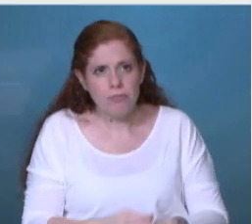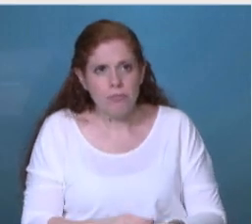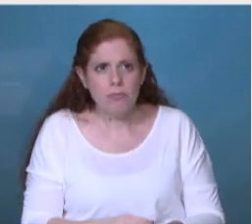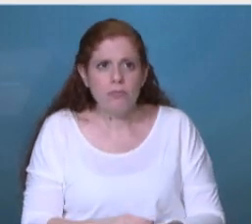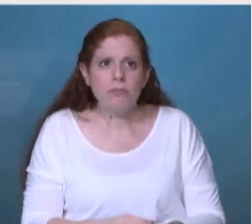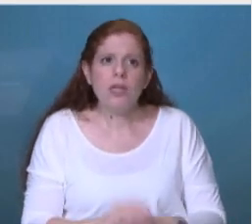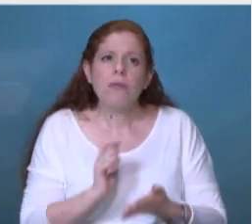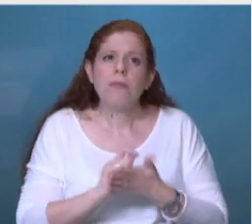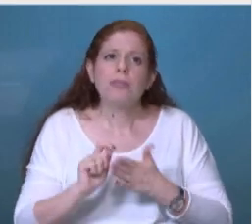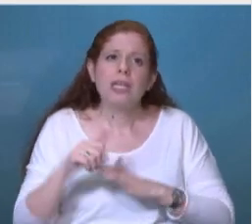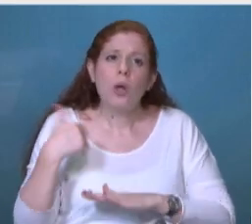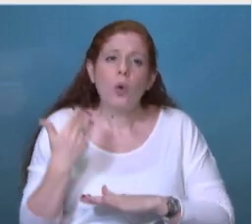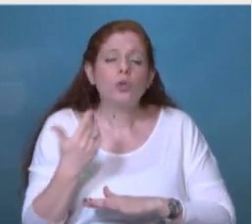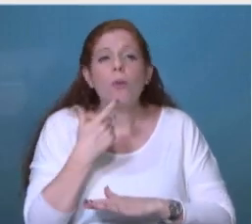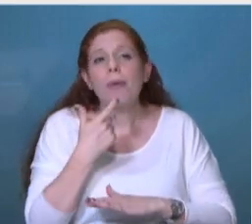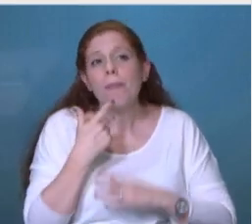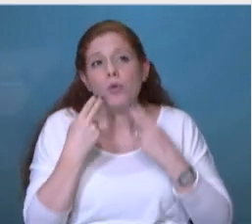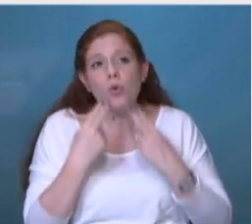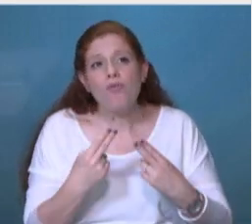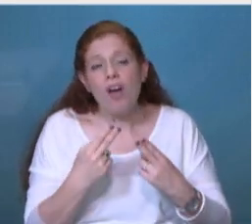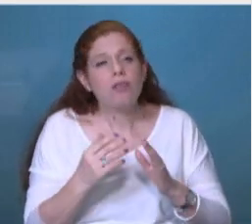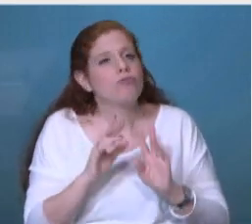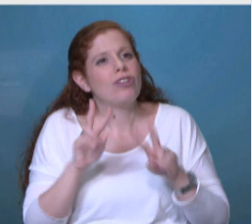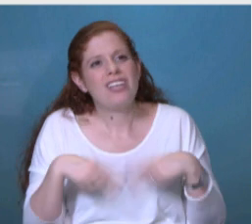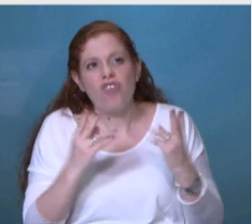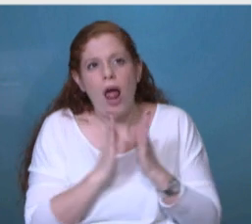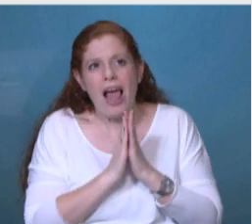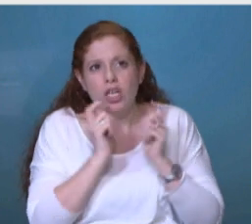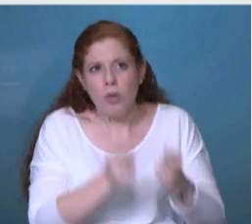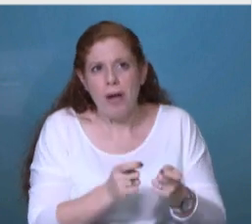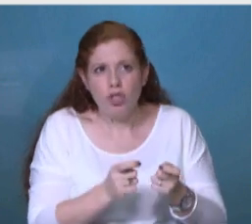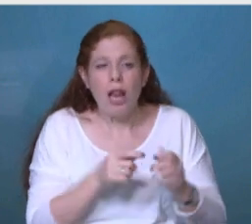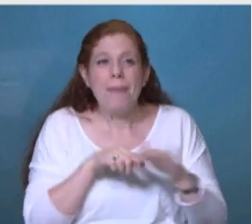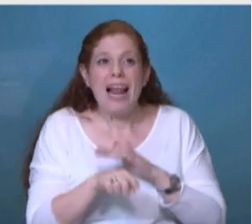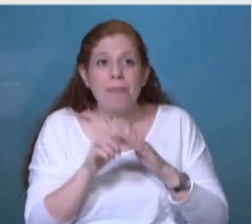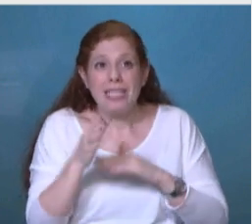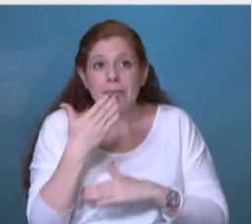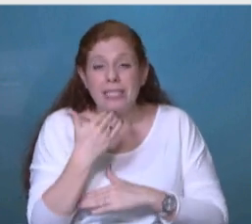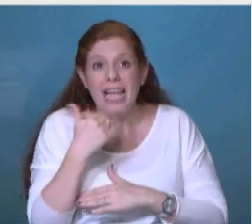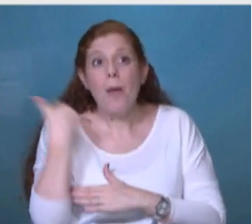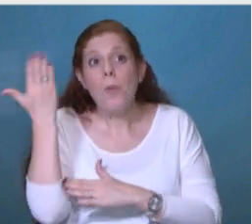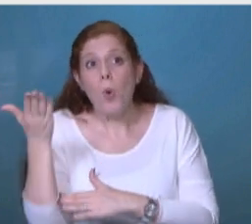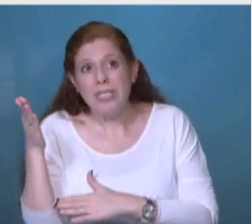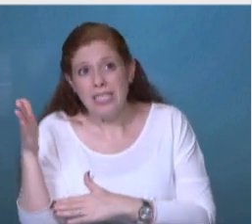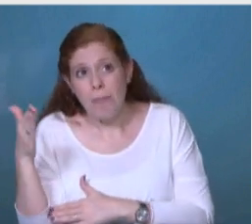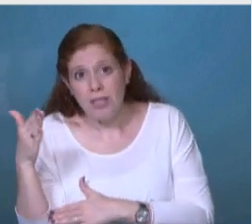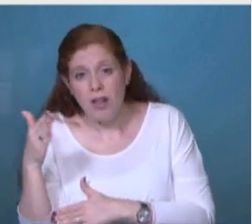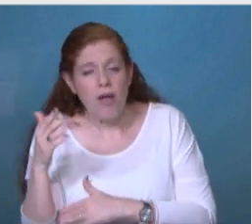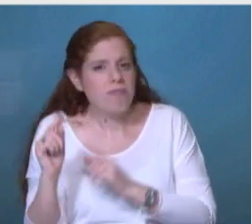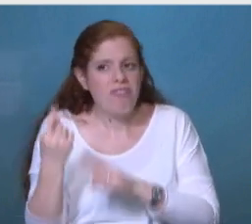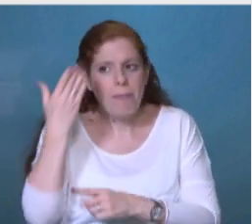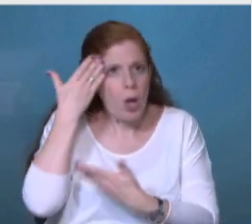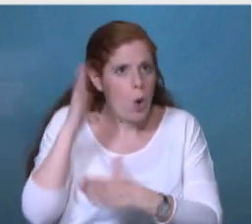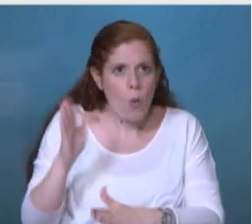ממשרד החוץ מוסרים לנו בתגובה כי כלל לא ניתן להגיש בקשה למקלט מדיני בישראל מחוץ למדינה.